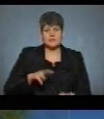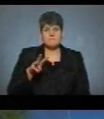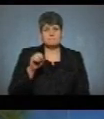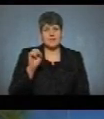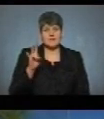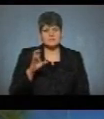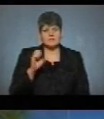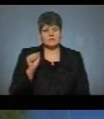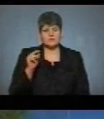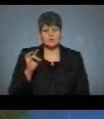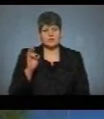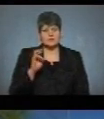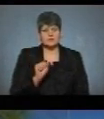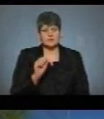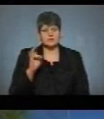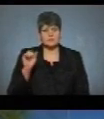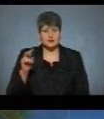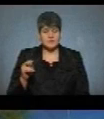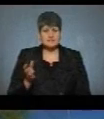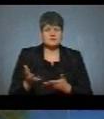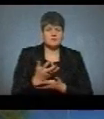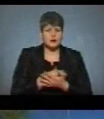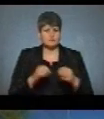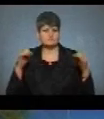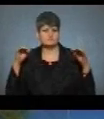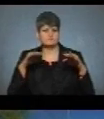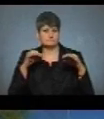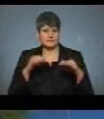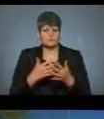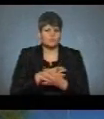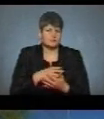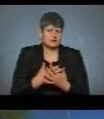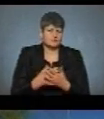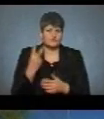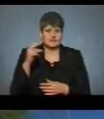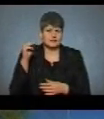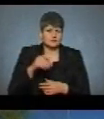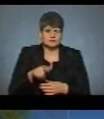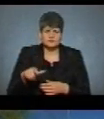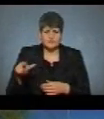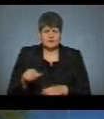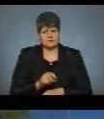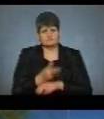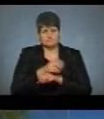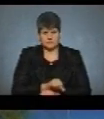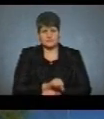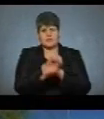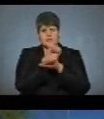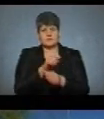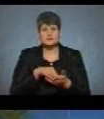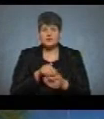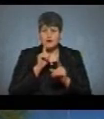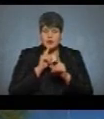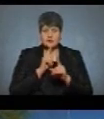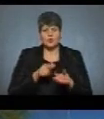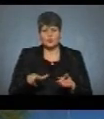Андрій Намака. Чотири рази збирали транспортні віча, у яких брали участь 2100 осіб. Двічі протестували під міською радою, перекривали дорогу.